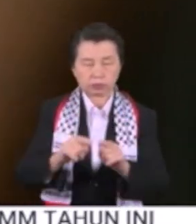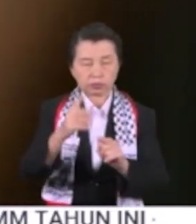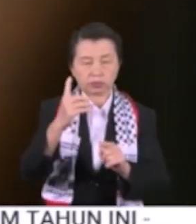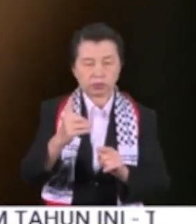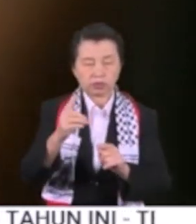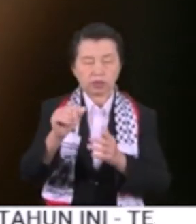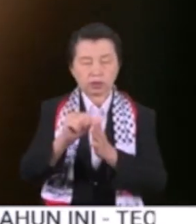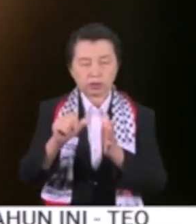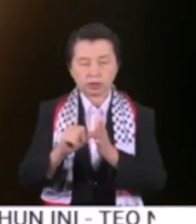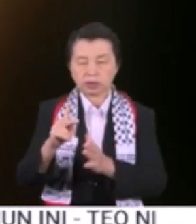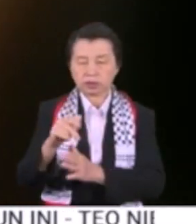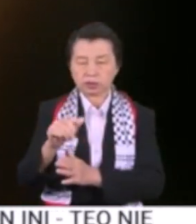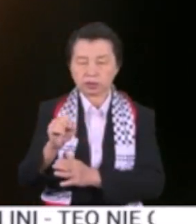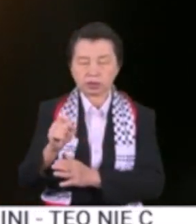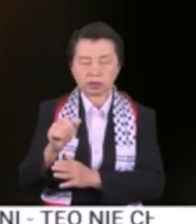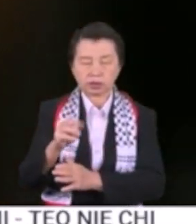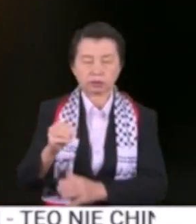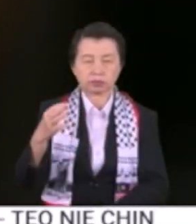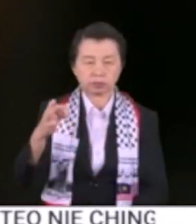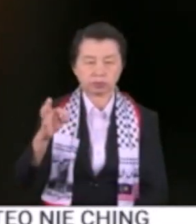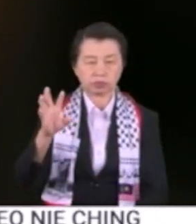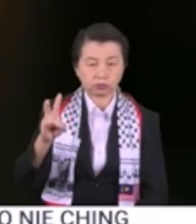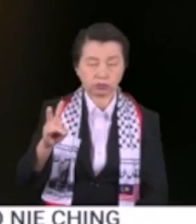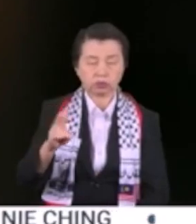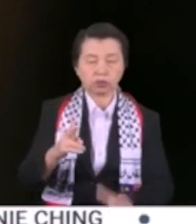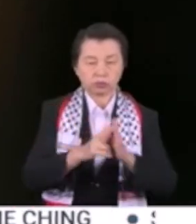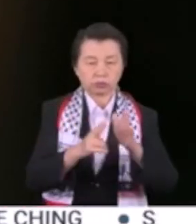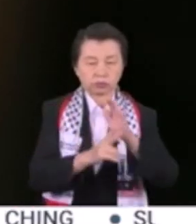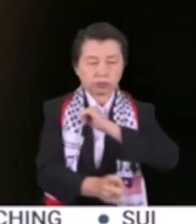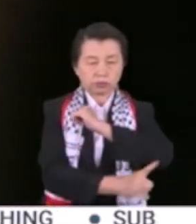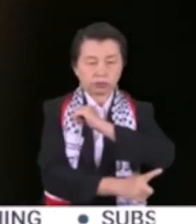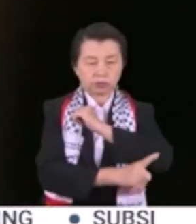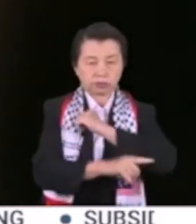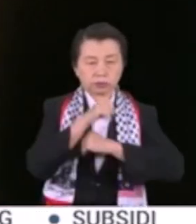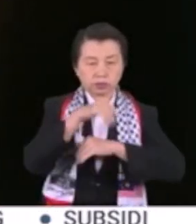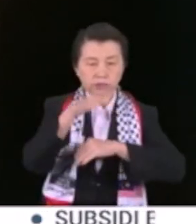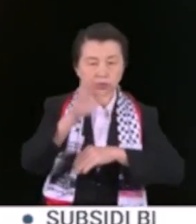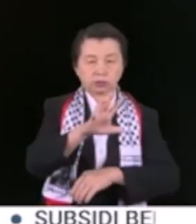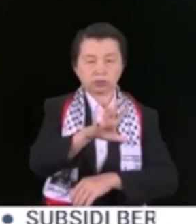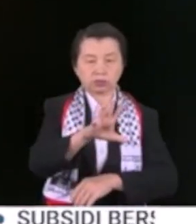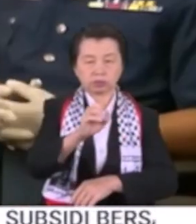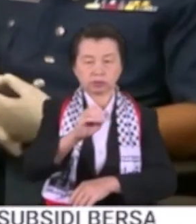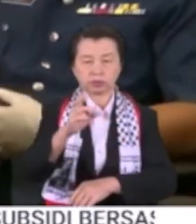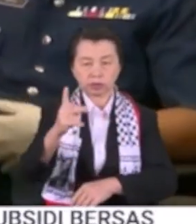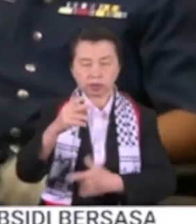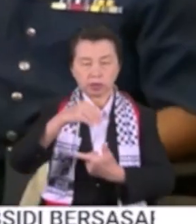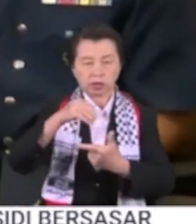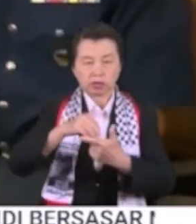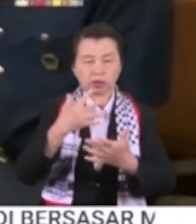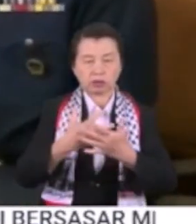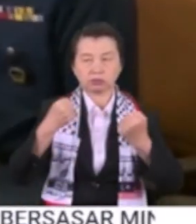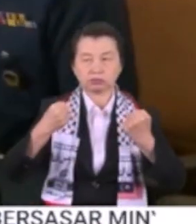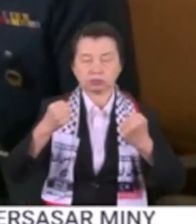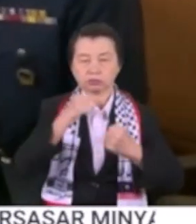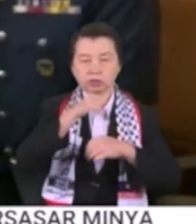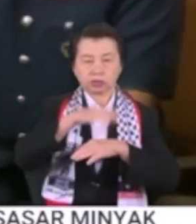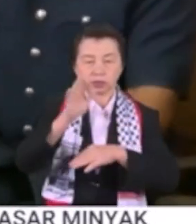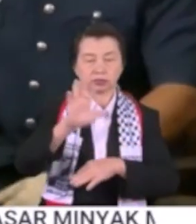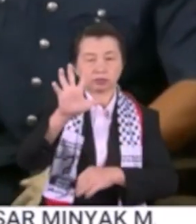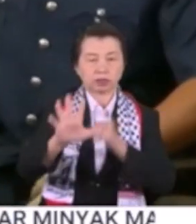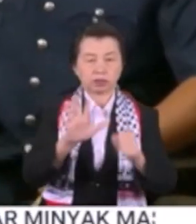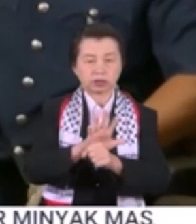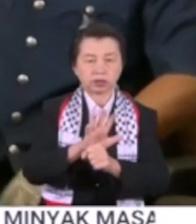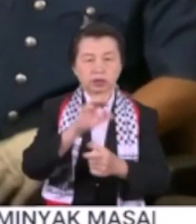135-1-D Akta Kustom 1967 yang memperuntukkan denda tidak lebih RM500,000 atau penjara tidak lebih 5